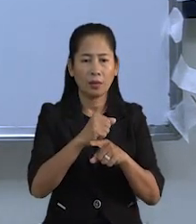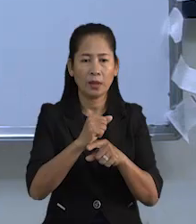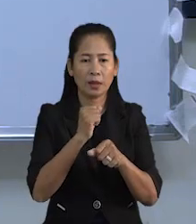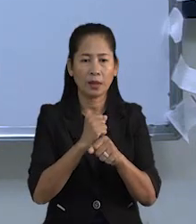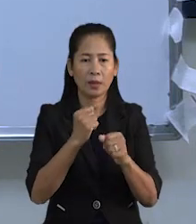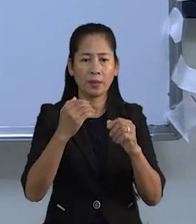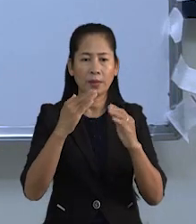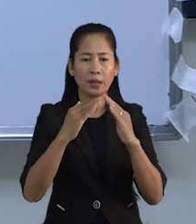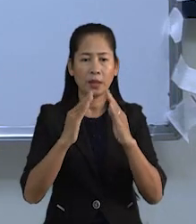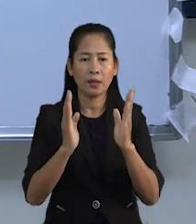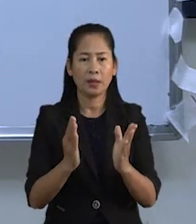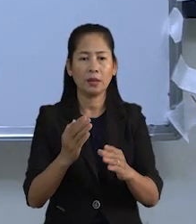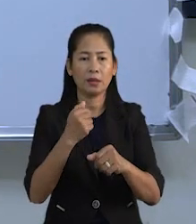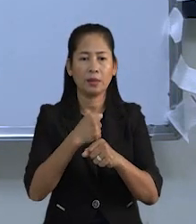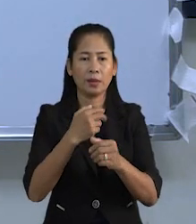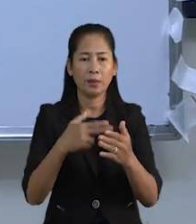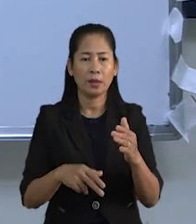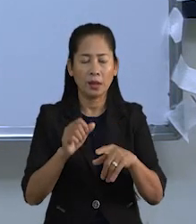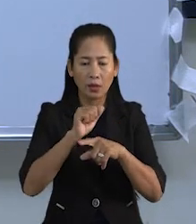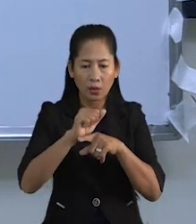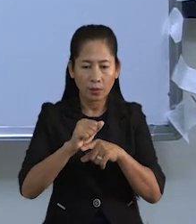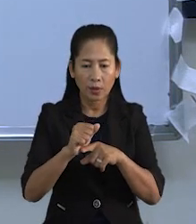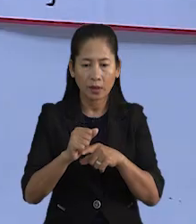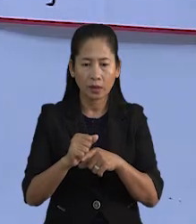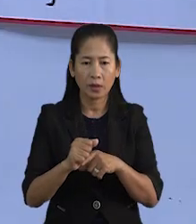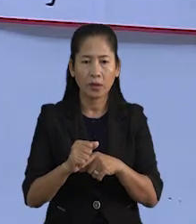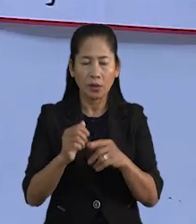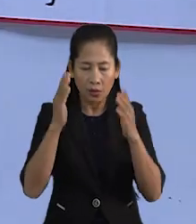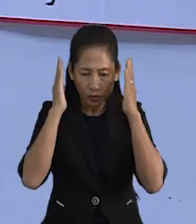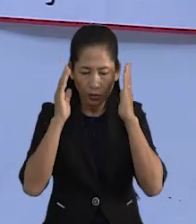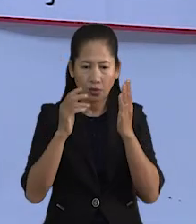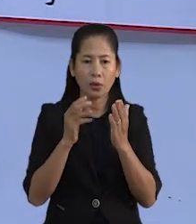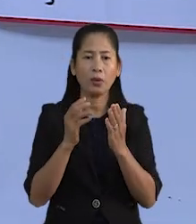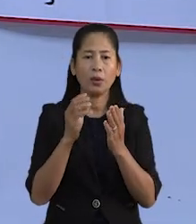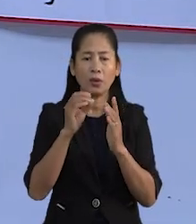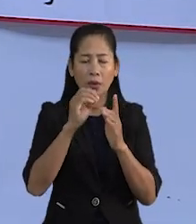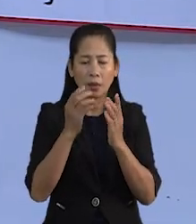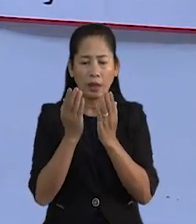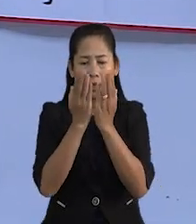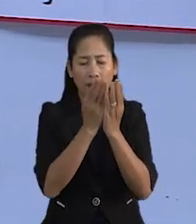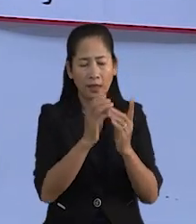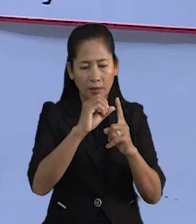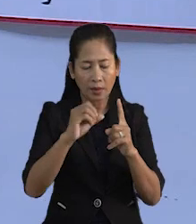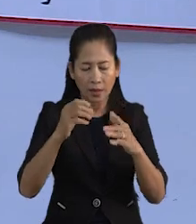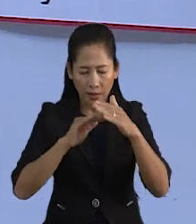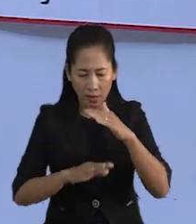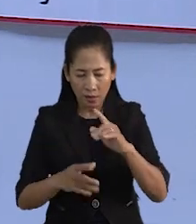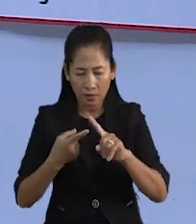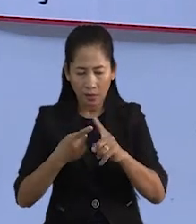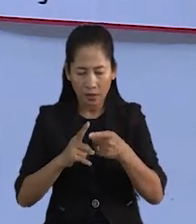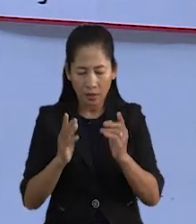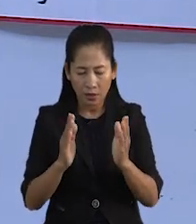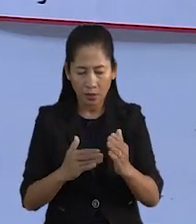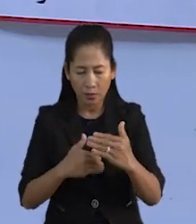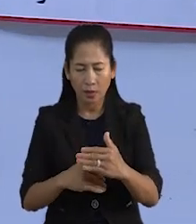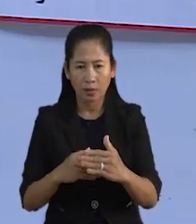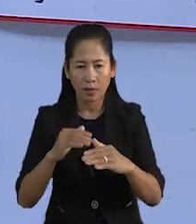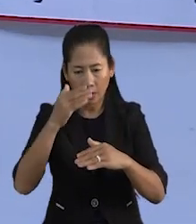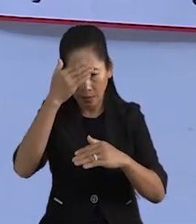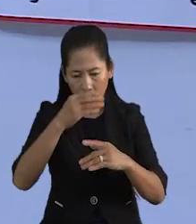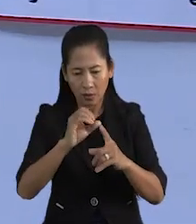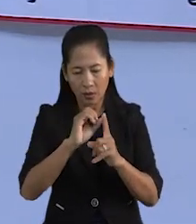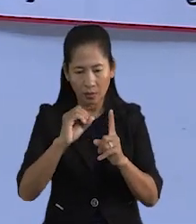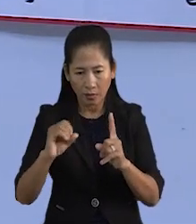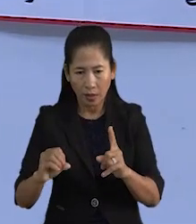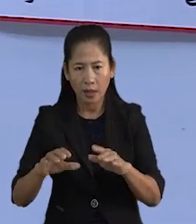ធ្វើអ្វីលំហាត់ចូលអានលបះខាងក្រោមរួចដាក់លេខក្នុងប្រអប់ខាងមុខល